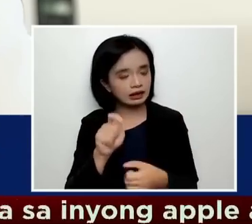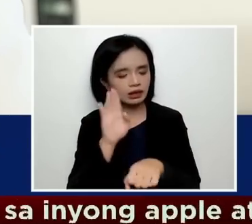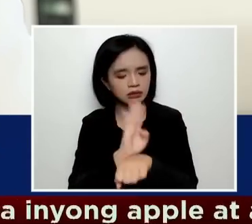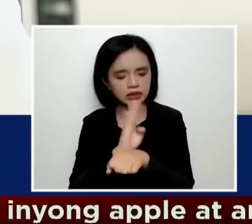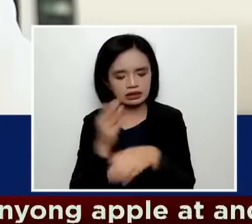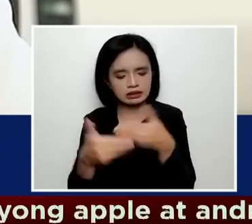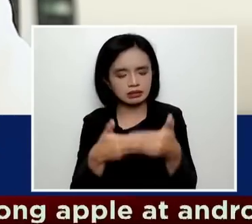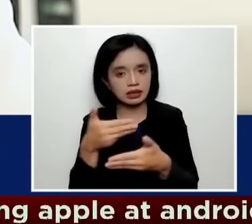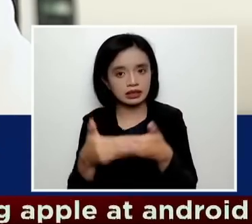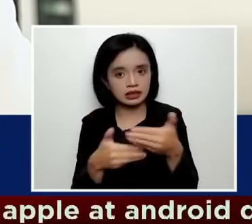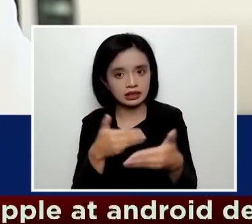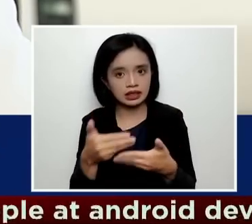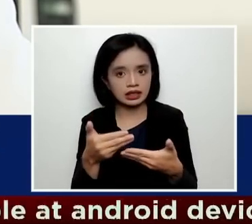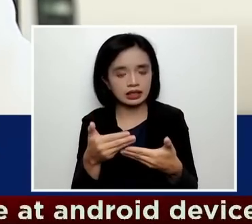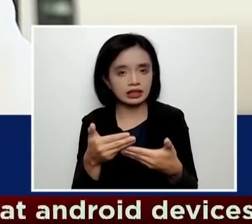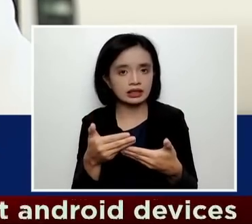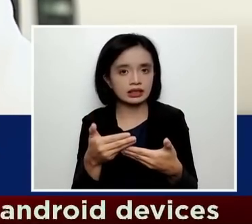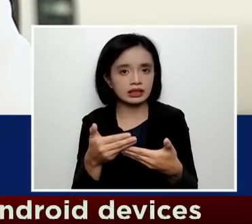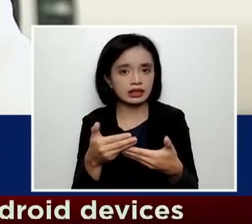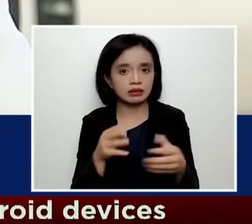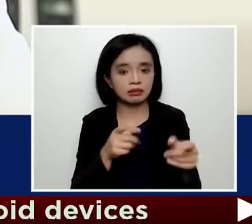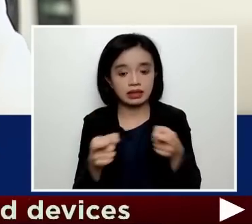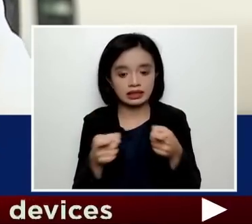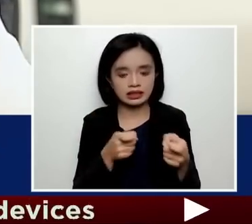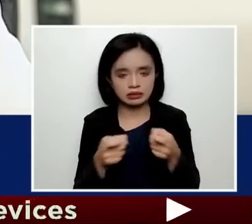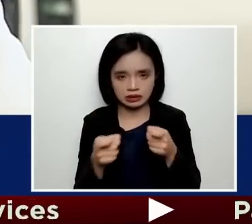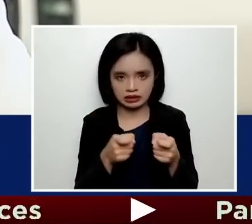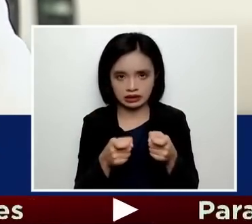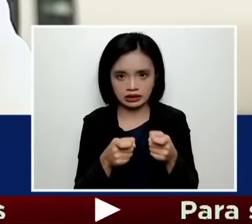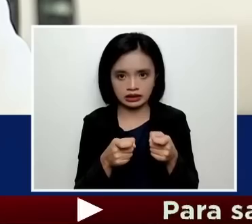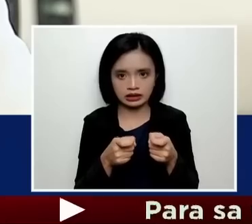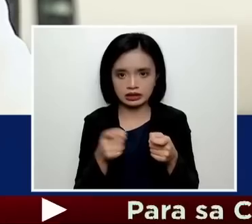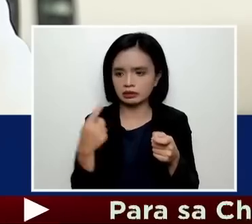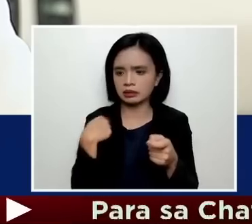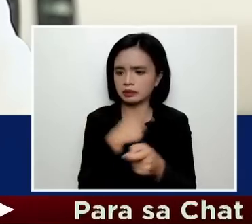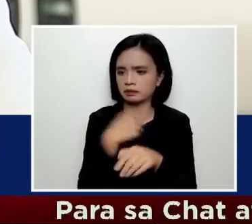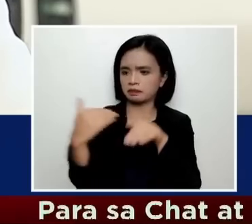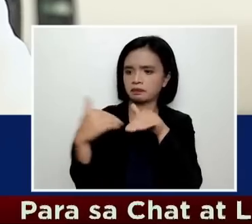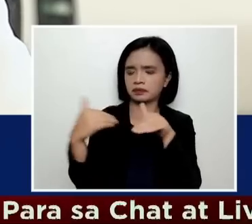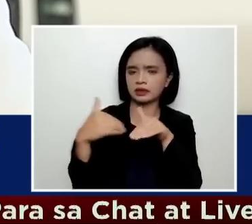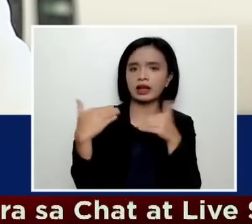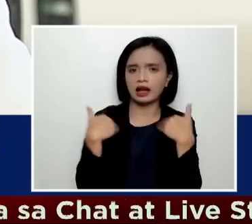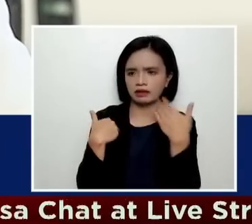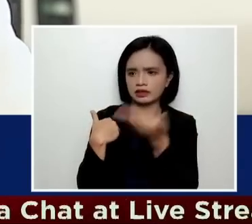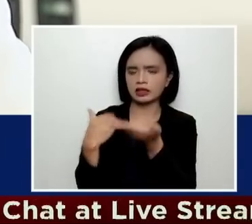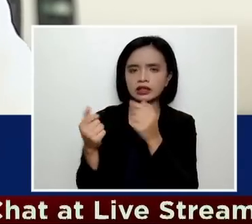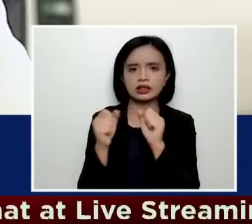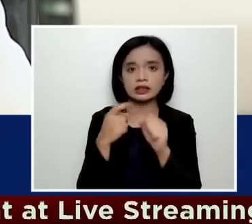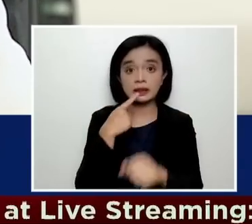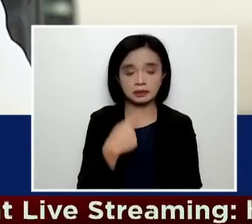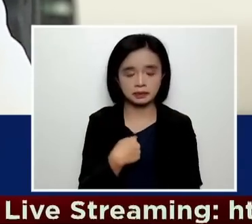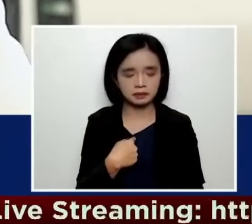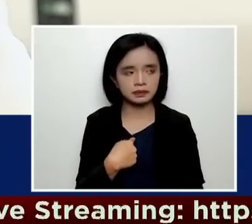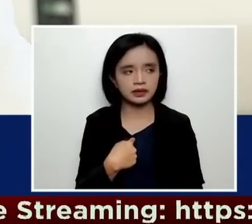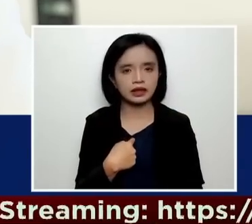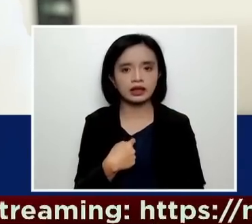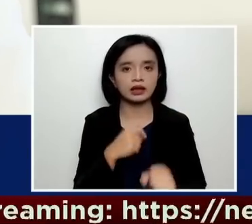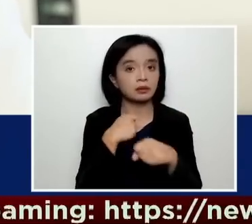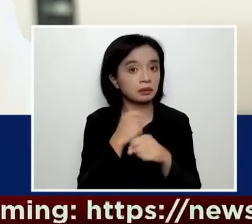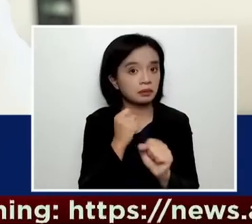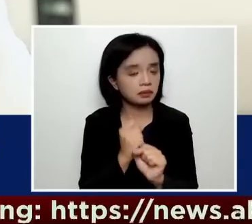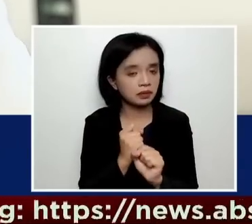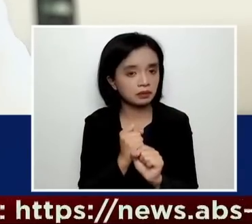management sector na sa aming dialogo sa kanila, meron silang potential na sinabing paglikha ng